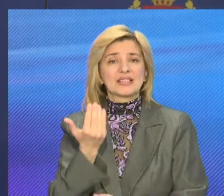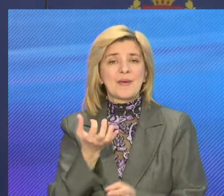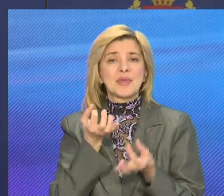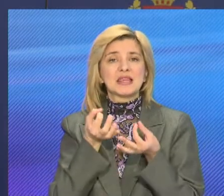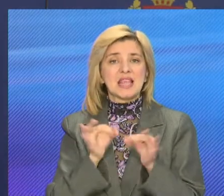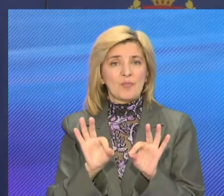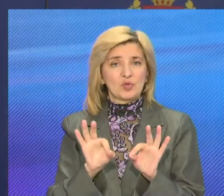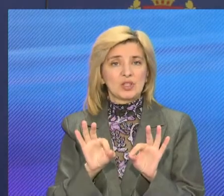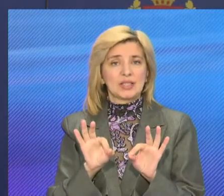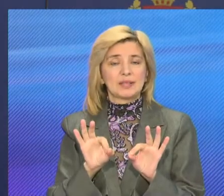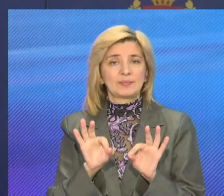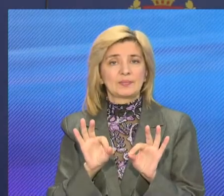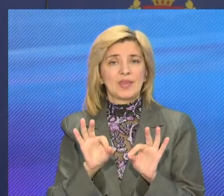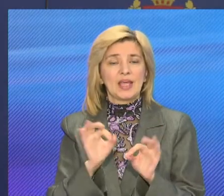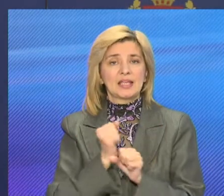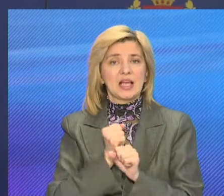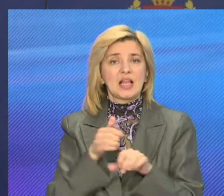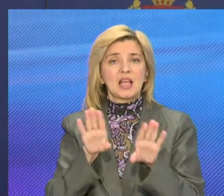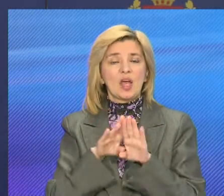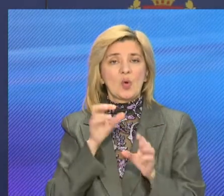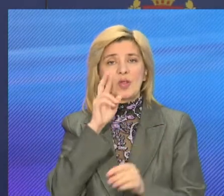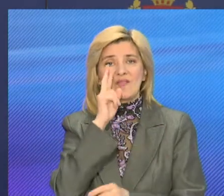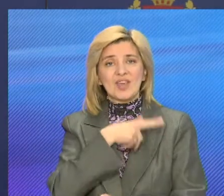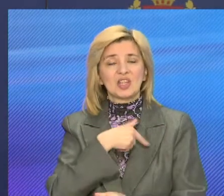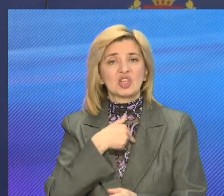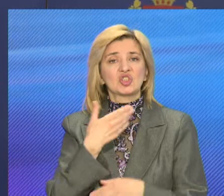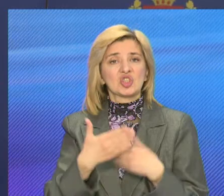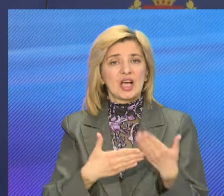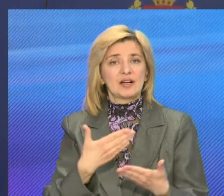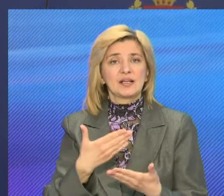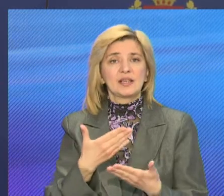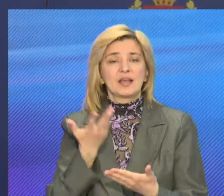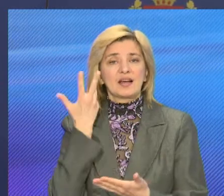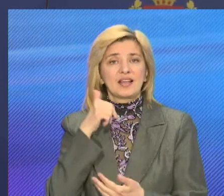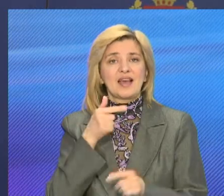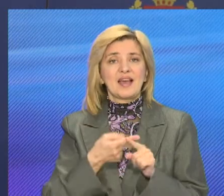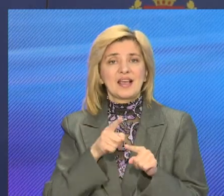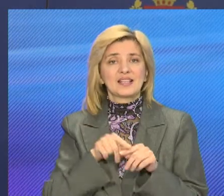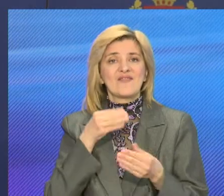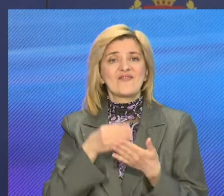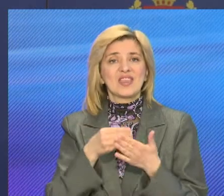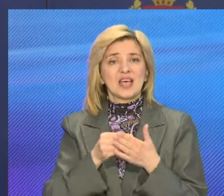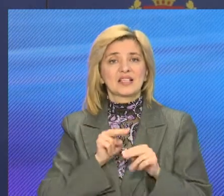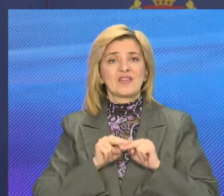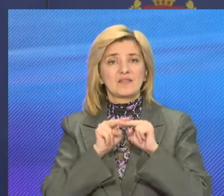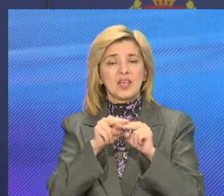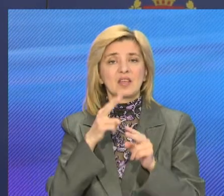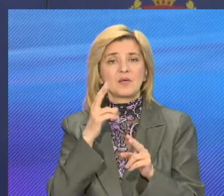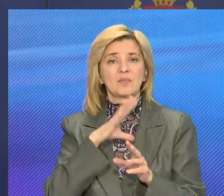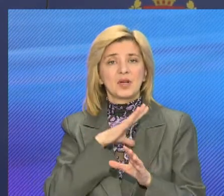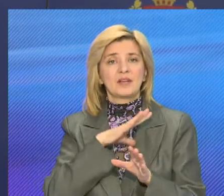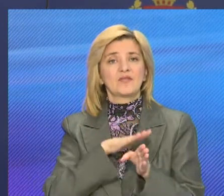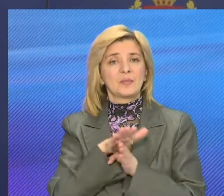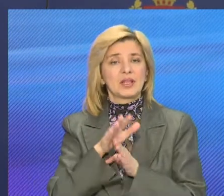допустили, сделали такой неверный шаг, когда вот те самые финансовые транзакции совершались небезопасно. Любой из